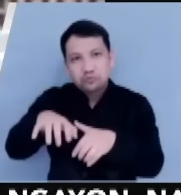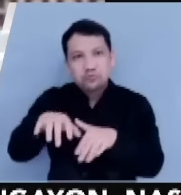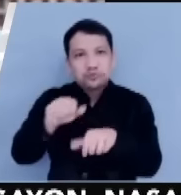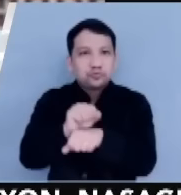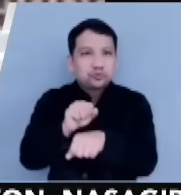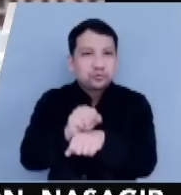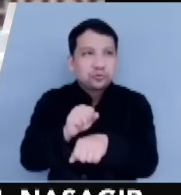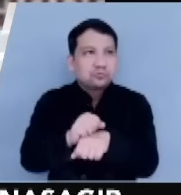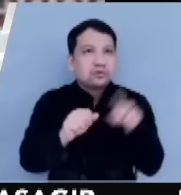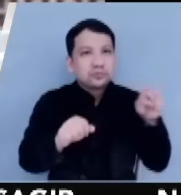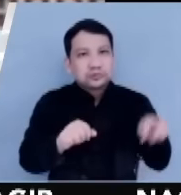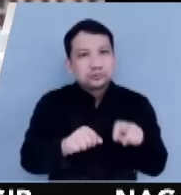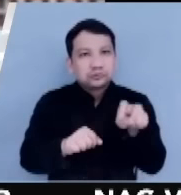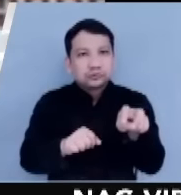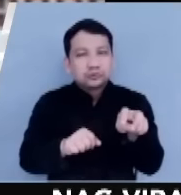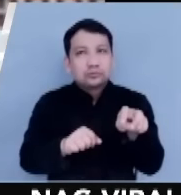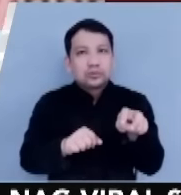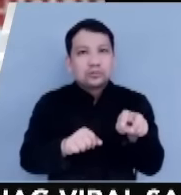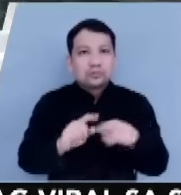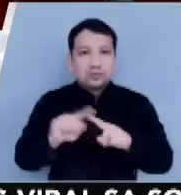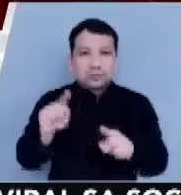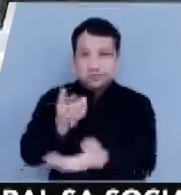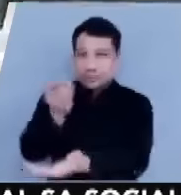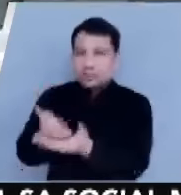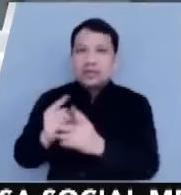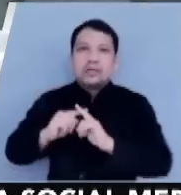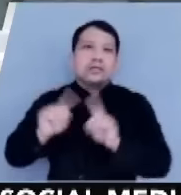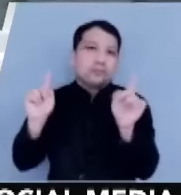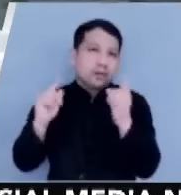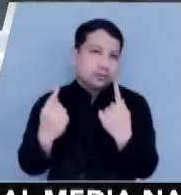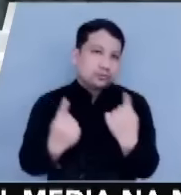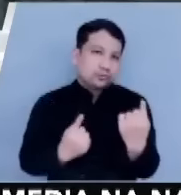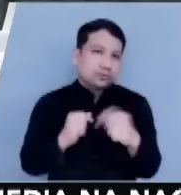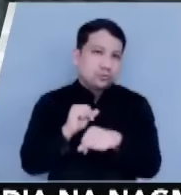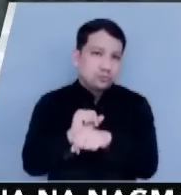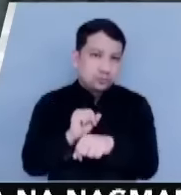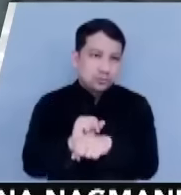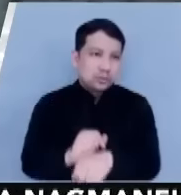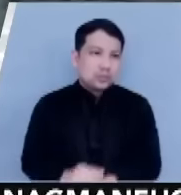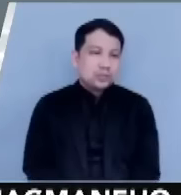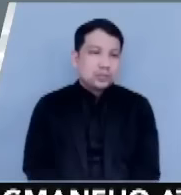tourism work. Yun pala pagdating ng ibang ginagawa. Para sa GMA